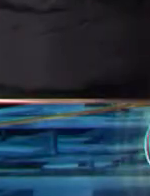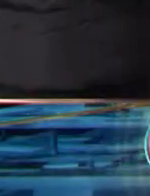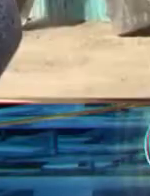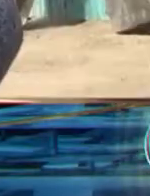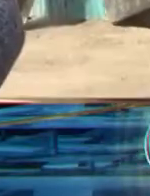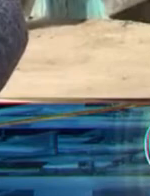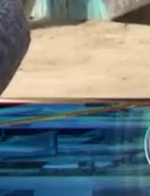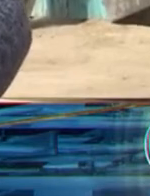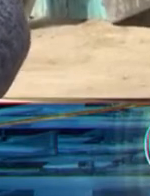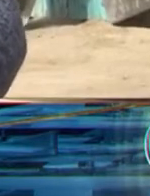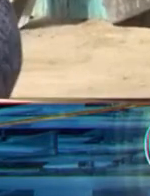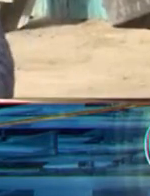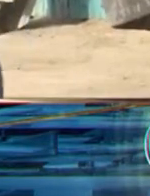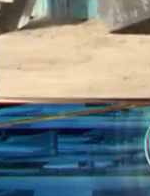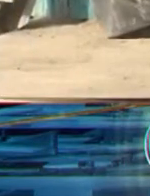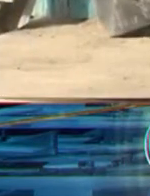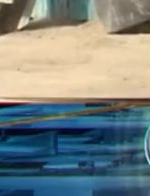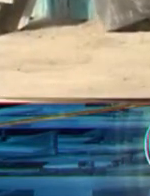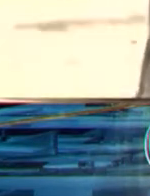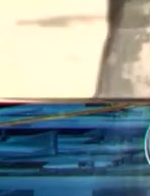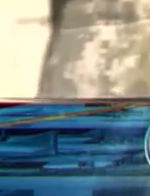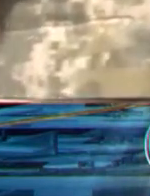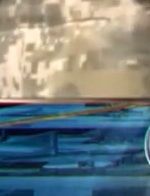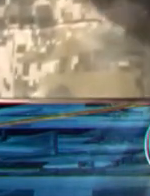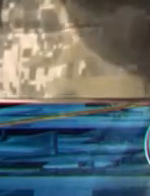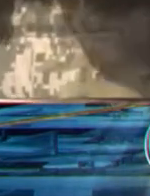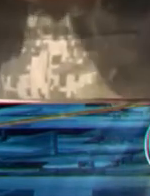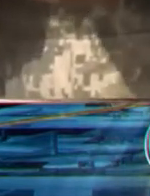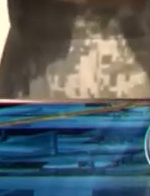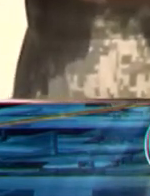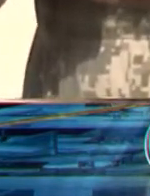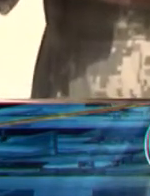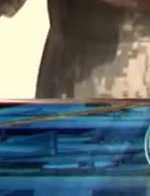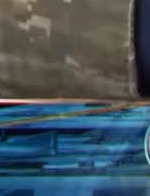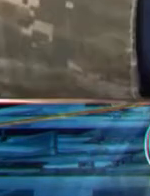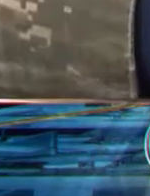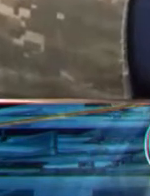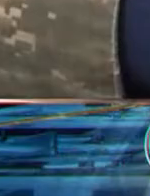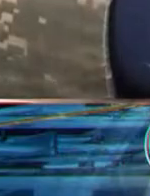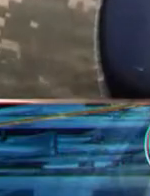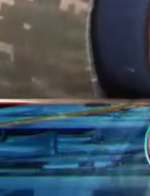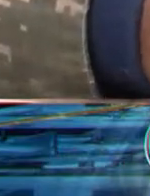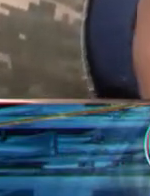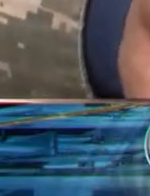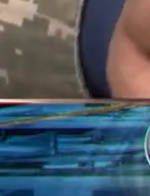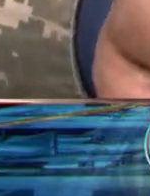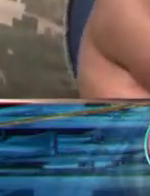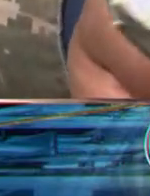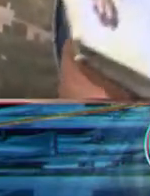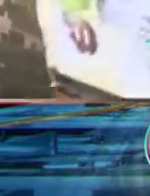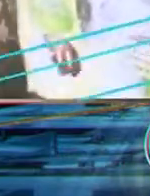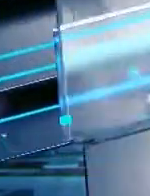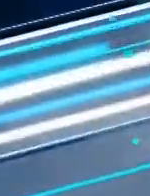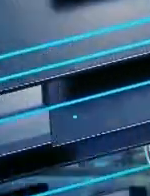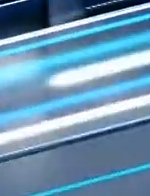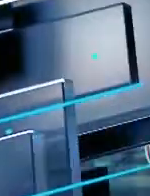Удивительная находка. Жители Памфиловского района на берегу реки нашли запакованные в скотч священные писания.